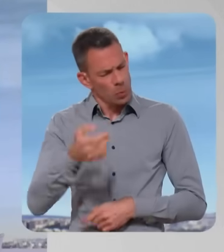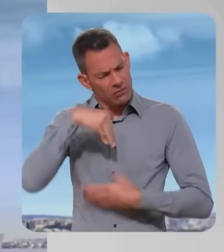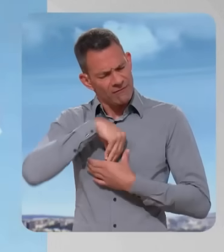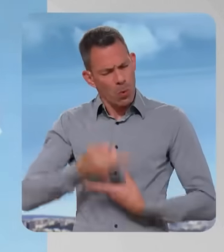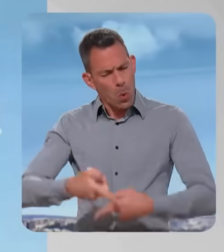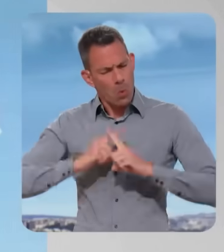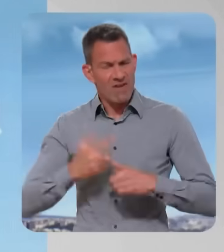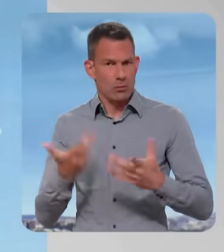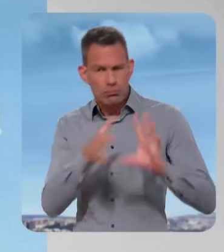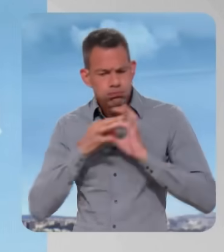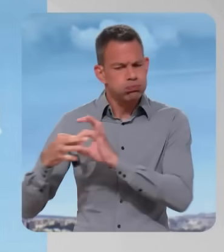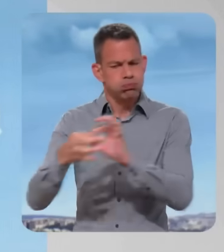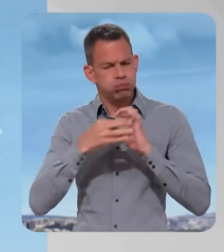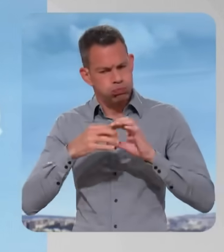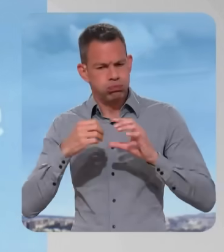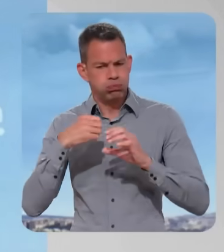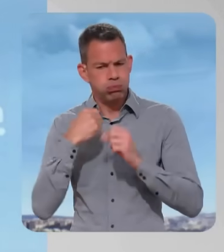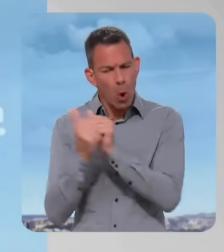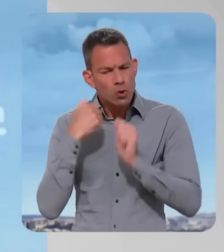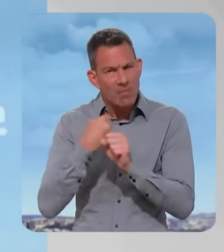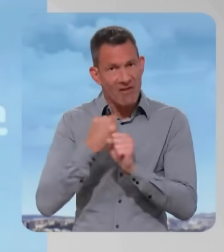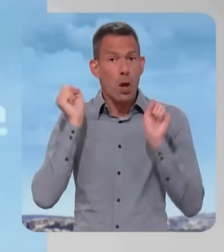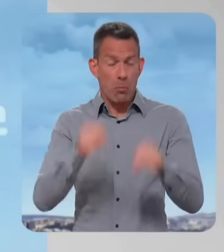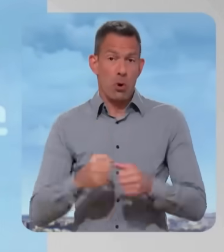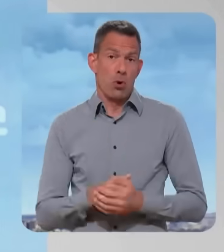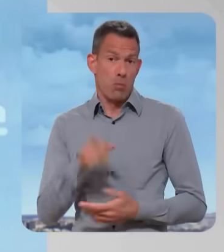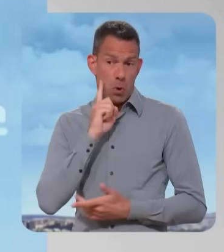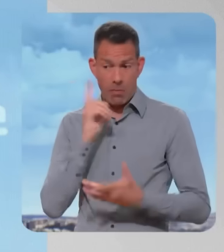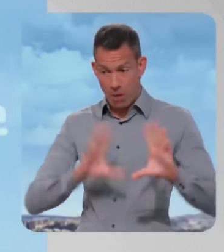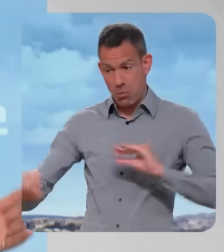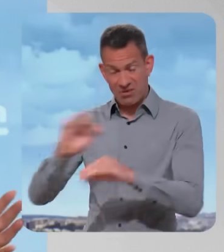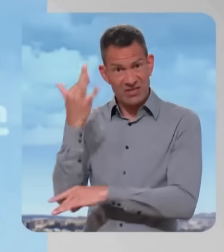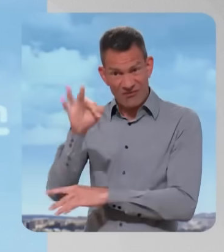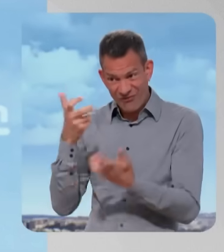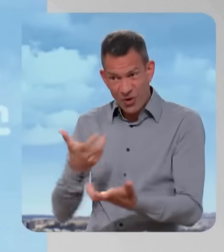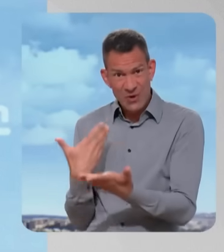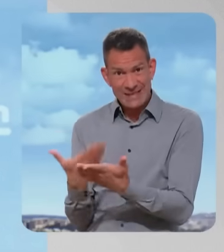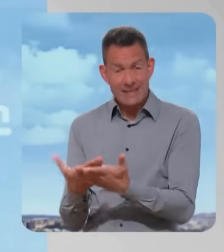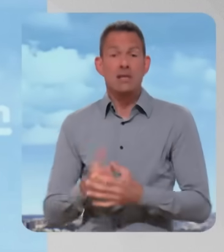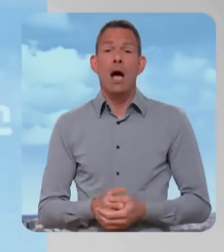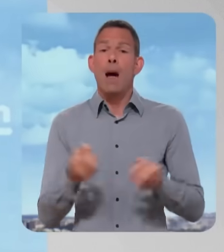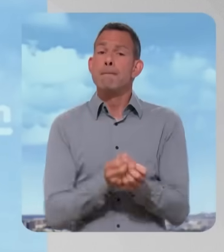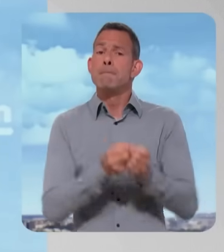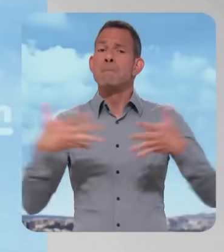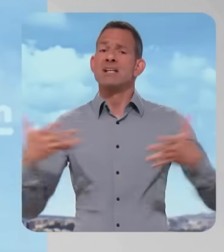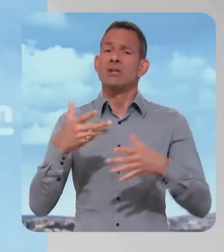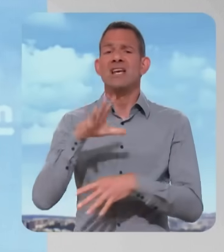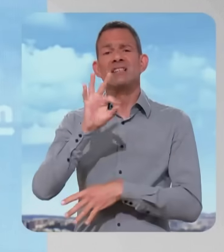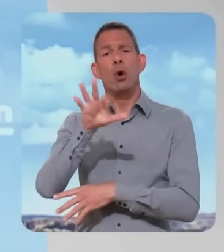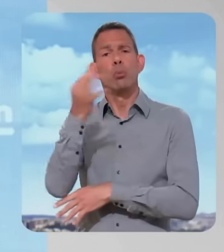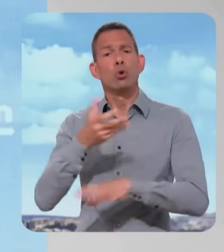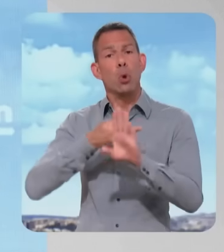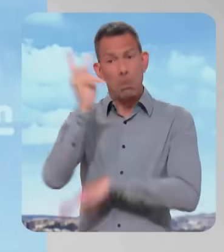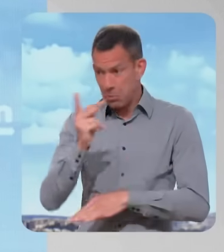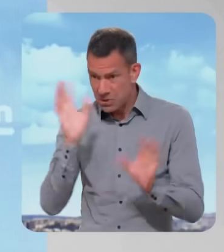à la coalition par c'est le message que moi j'entends des Français personne n'a la majorité absolue donc travailler